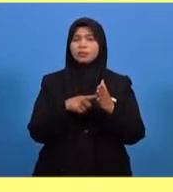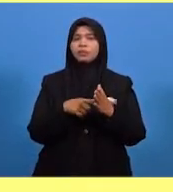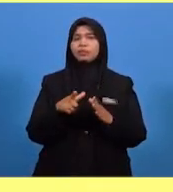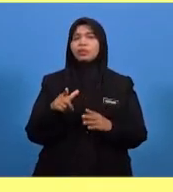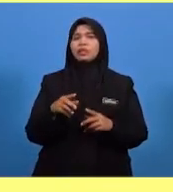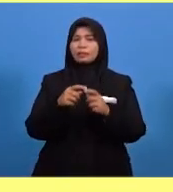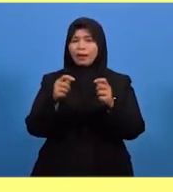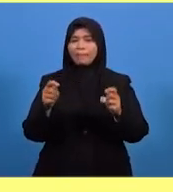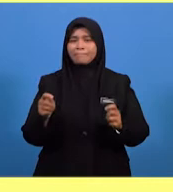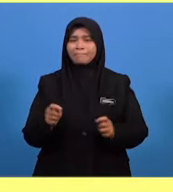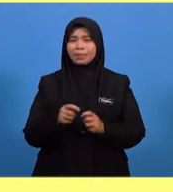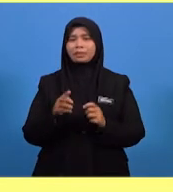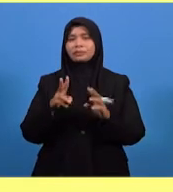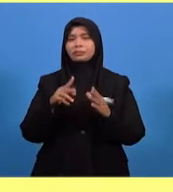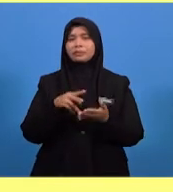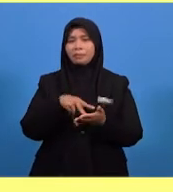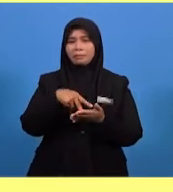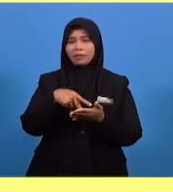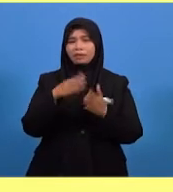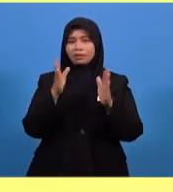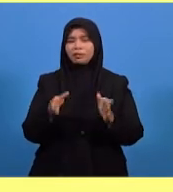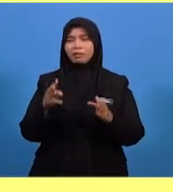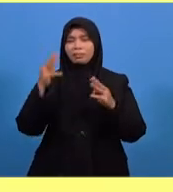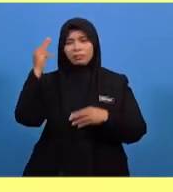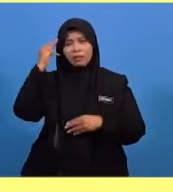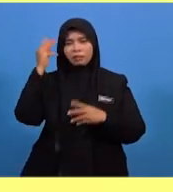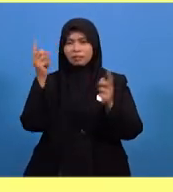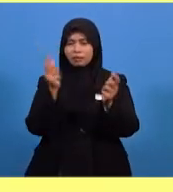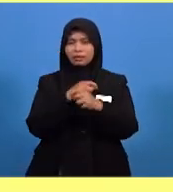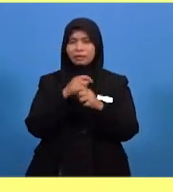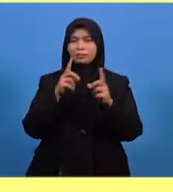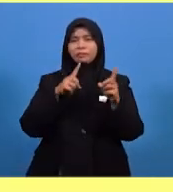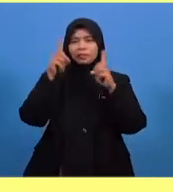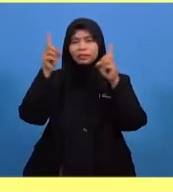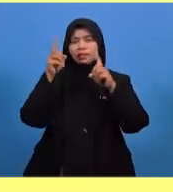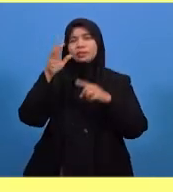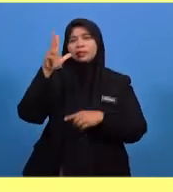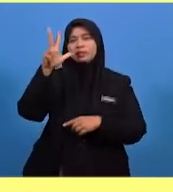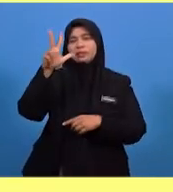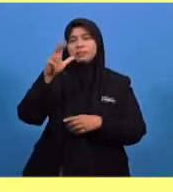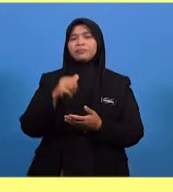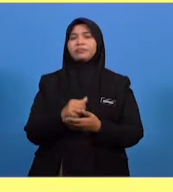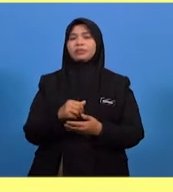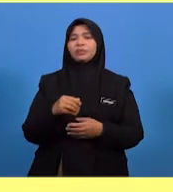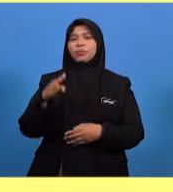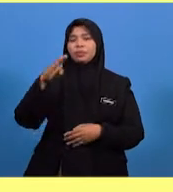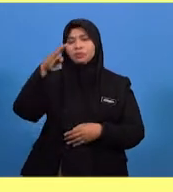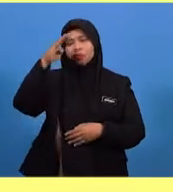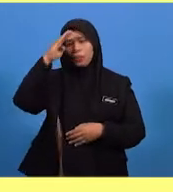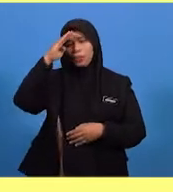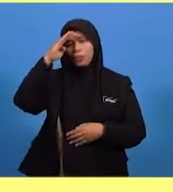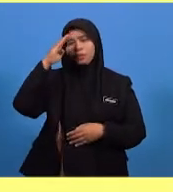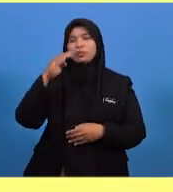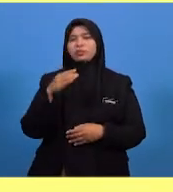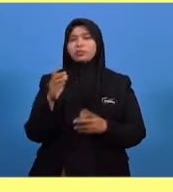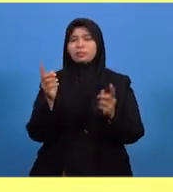kebangkitan orang Melayu menentang bintang 3 Salahmu diperhatikan di Joko